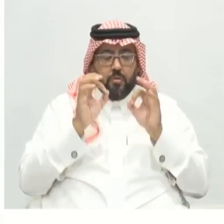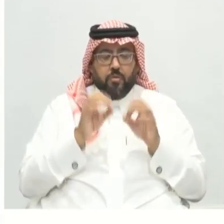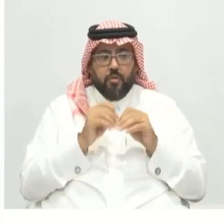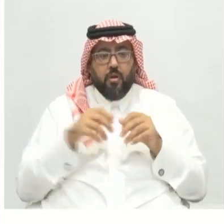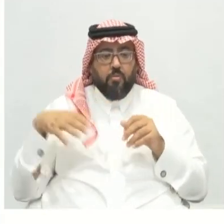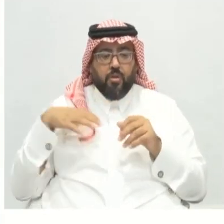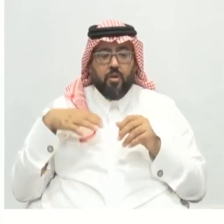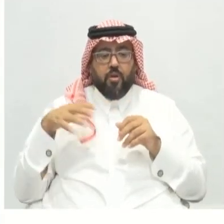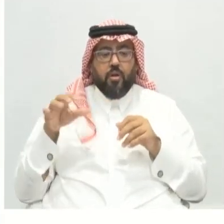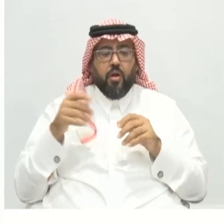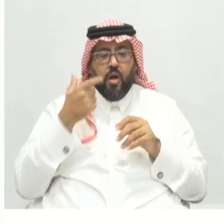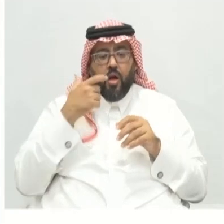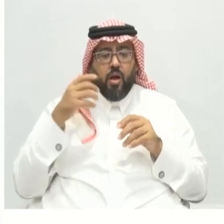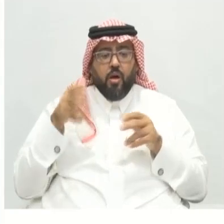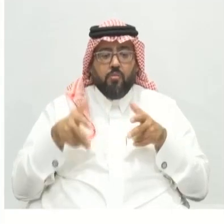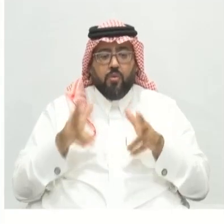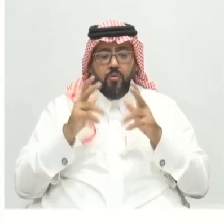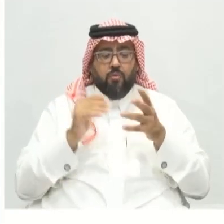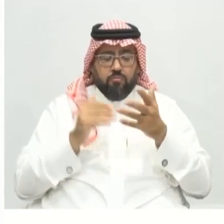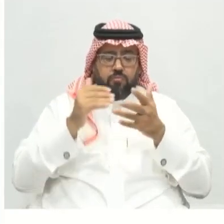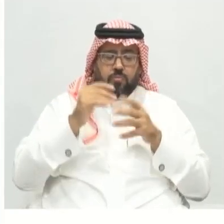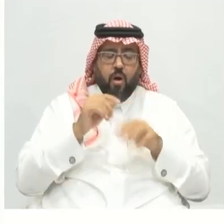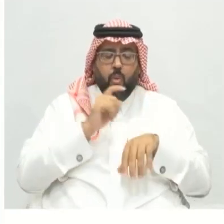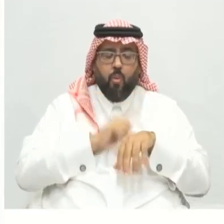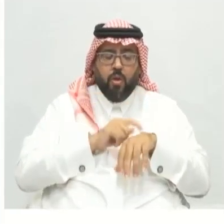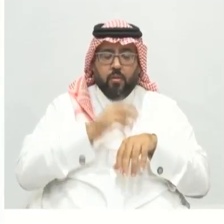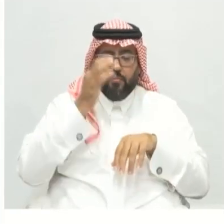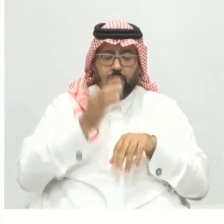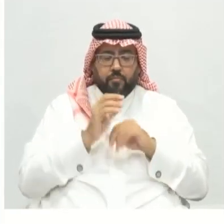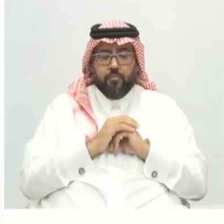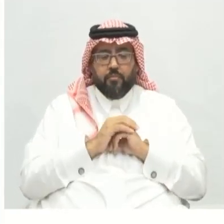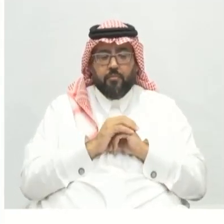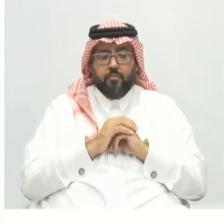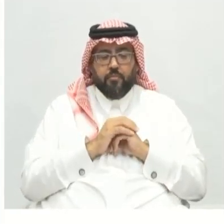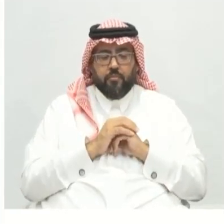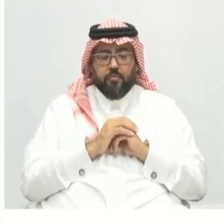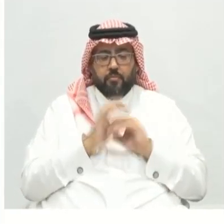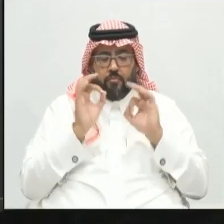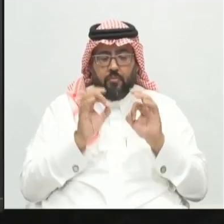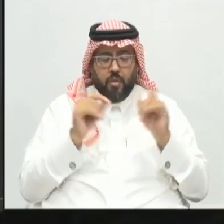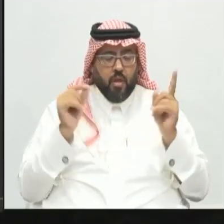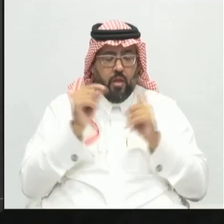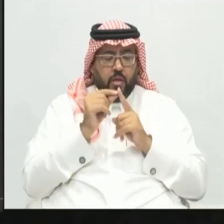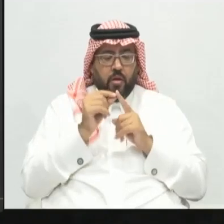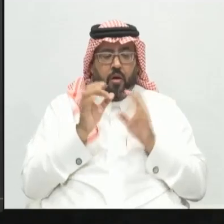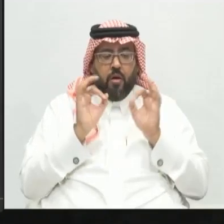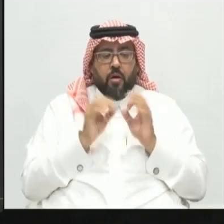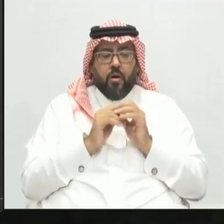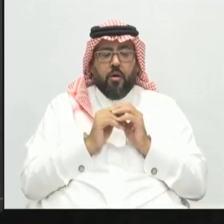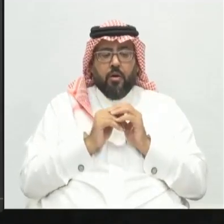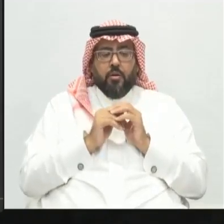لمدير المشروع التاكد من اكتمال المشروع في الوقت المحدد اذا اذا تم تحديد اهداف المشروع وتم